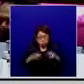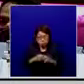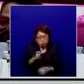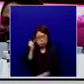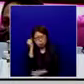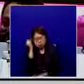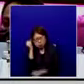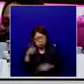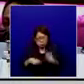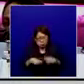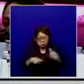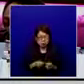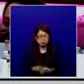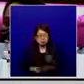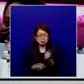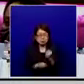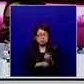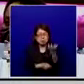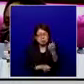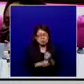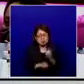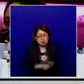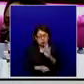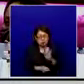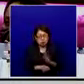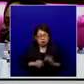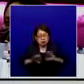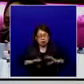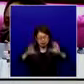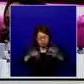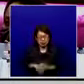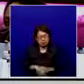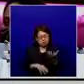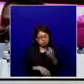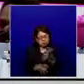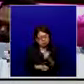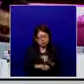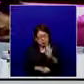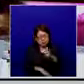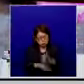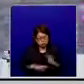านรัฐบาลผลงานนายอุตตมะนี่ไงชัดๆเลย